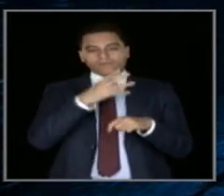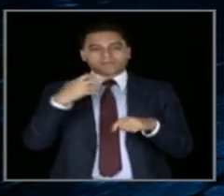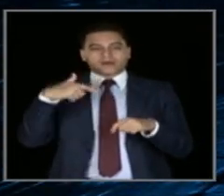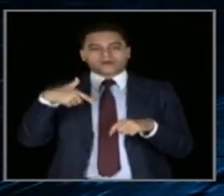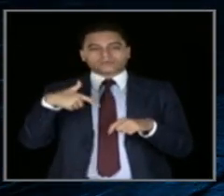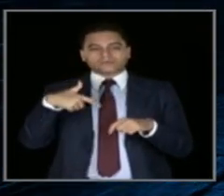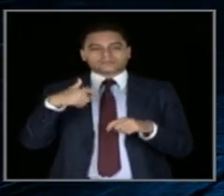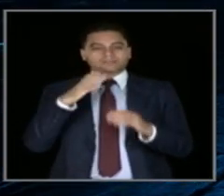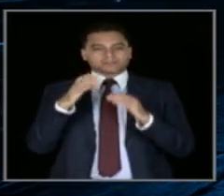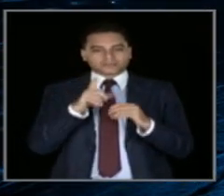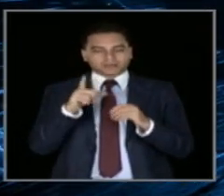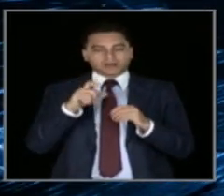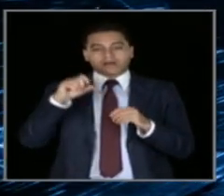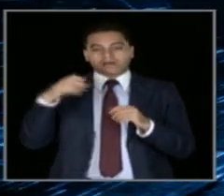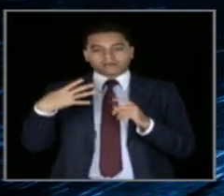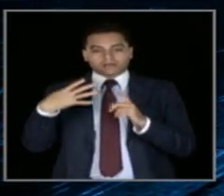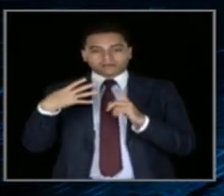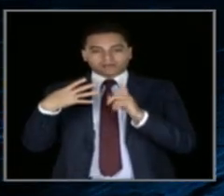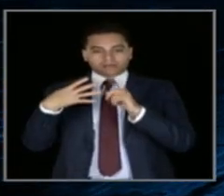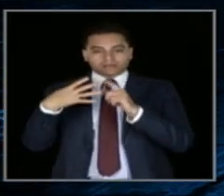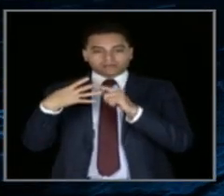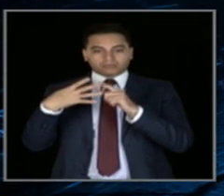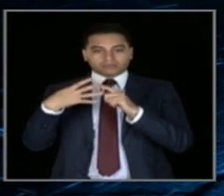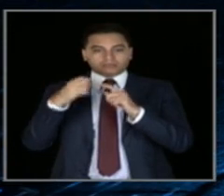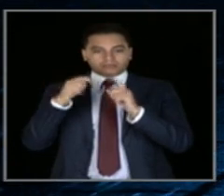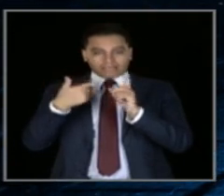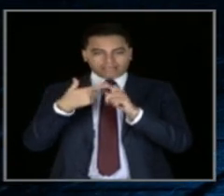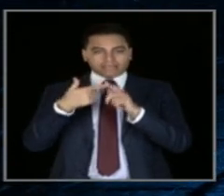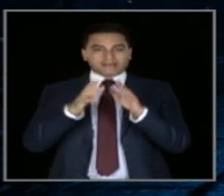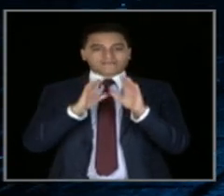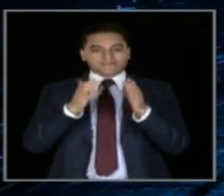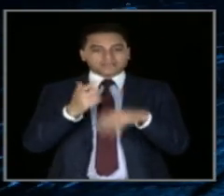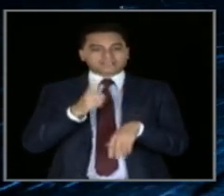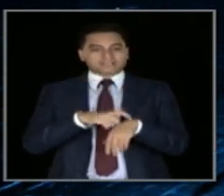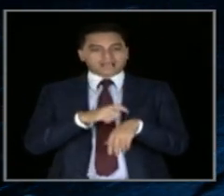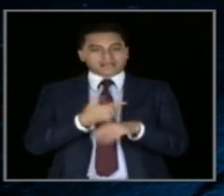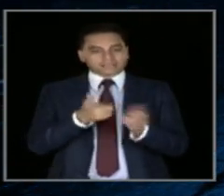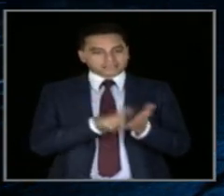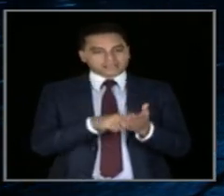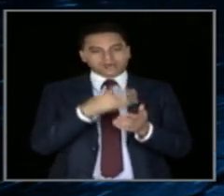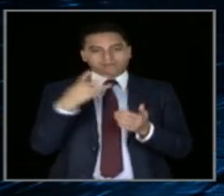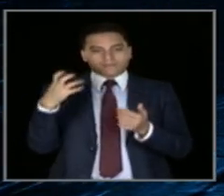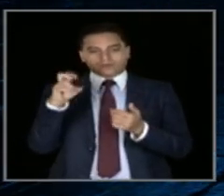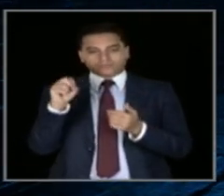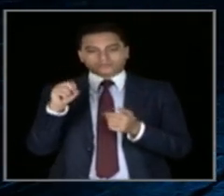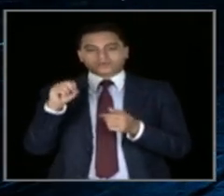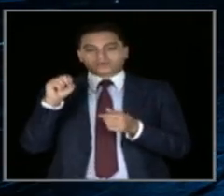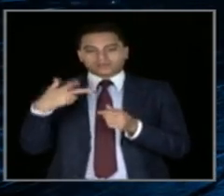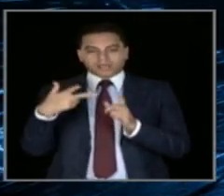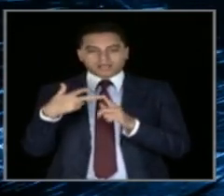الساعة في المركز الثاني 6 نقاط، الطواحين الثالث 3